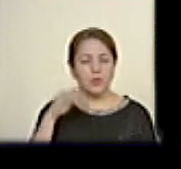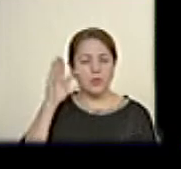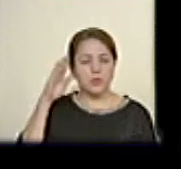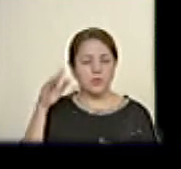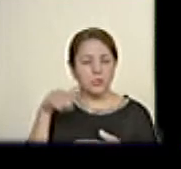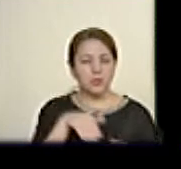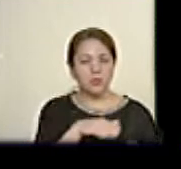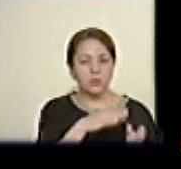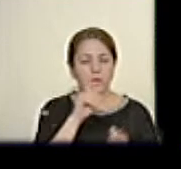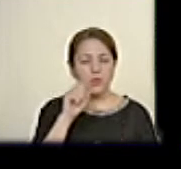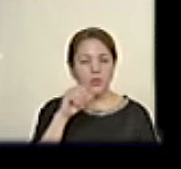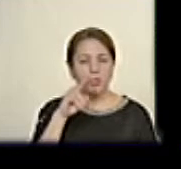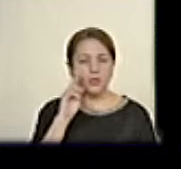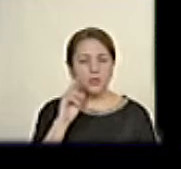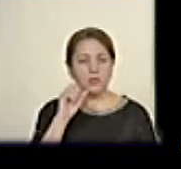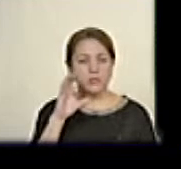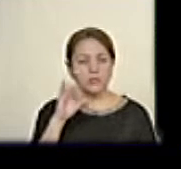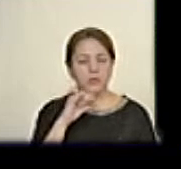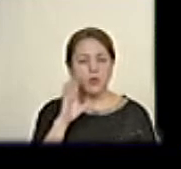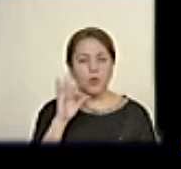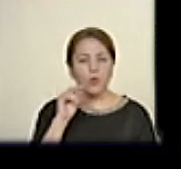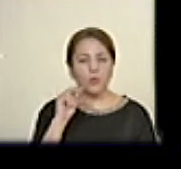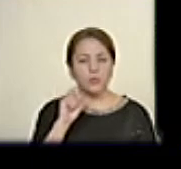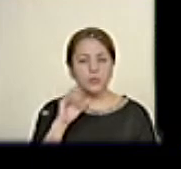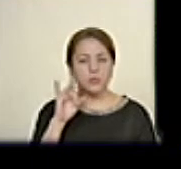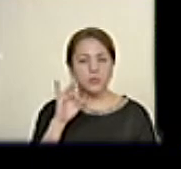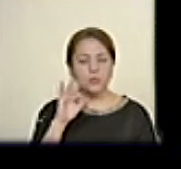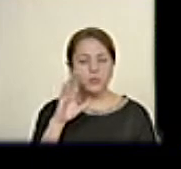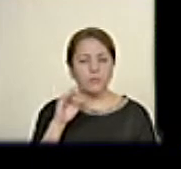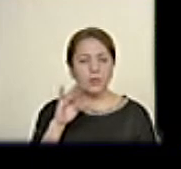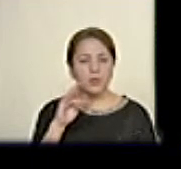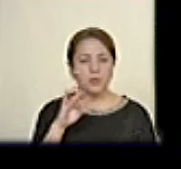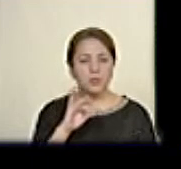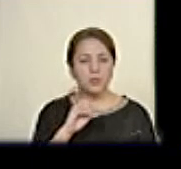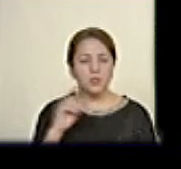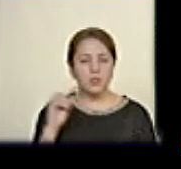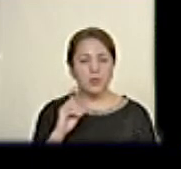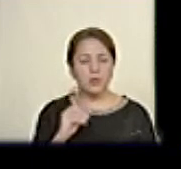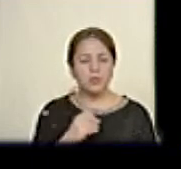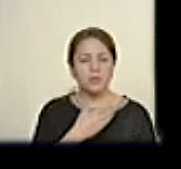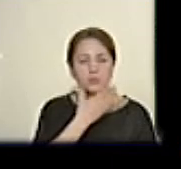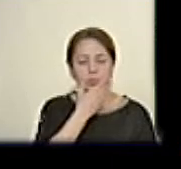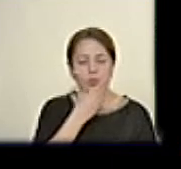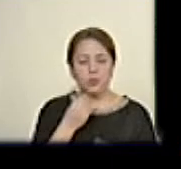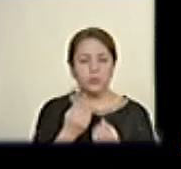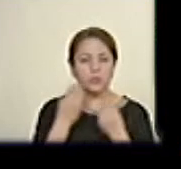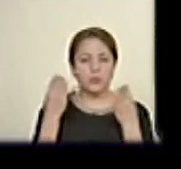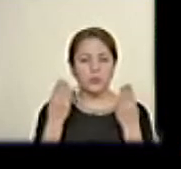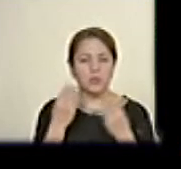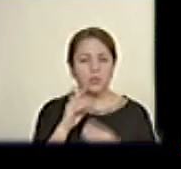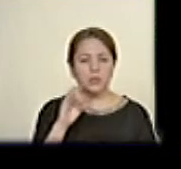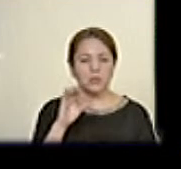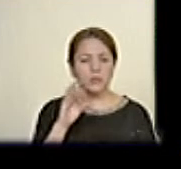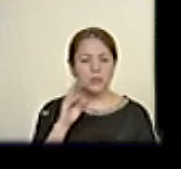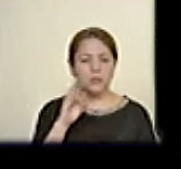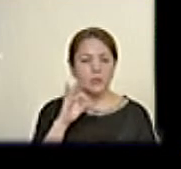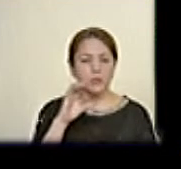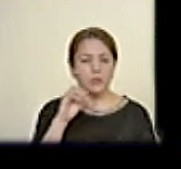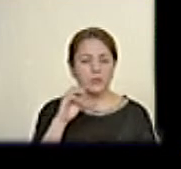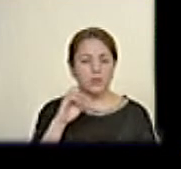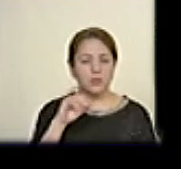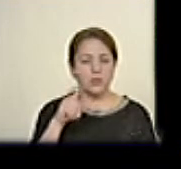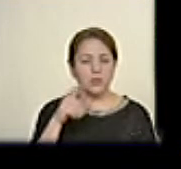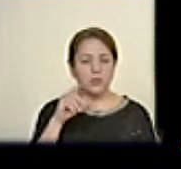халкасы. Очарование. Джозыба. Ностальгия. Комсаж.